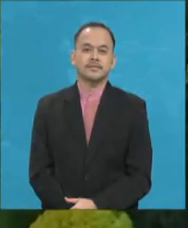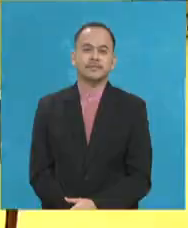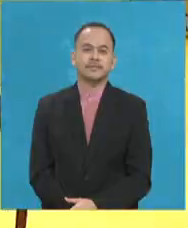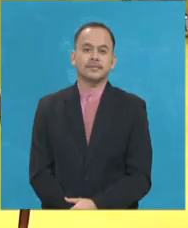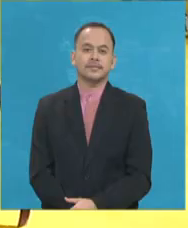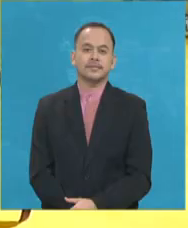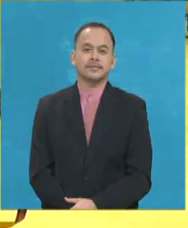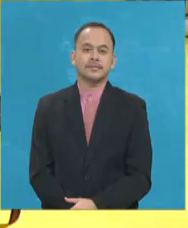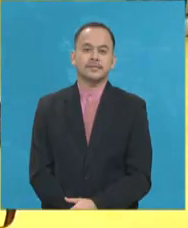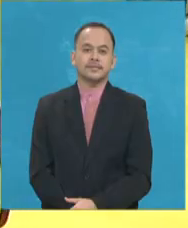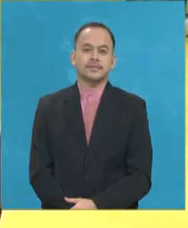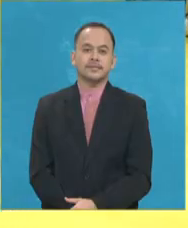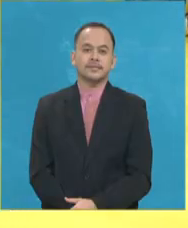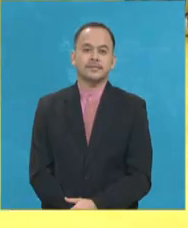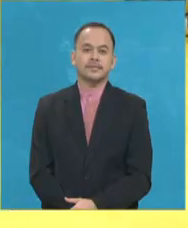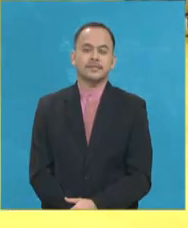hai